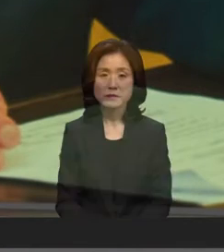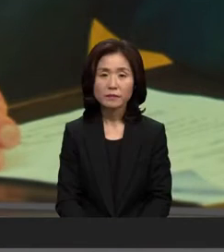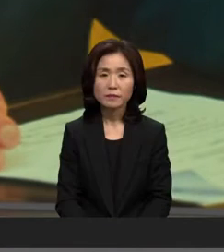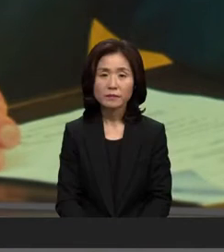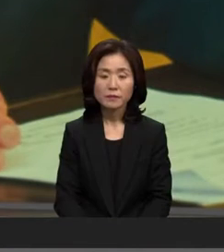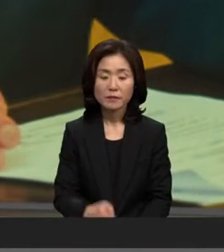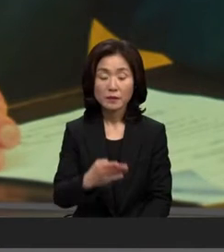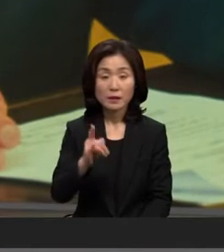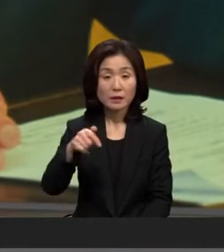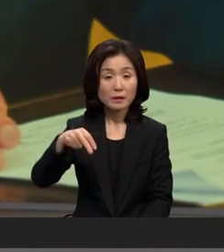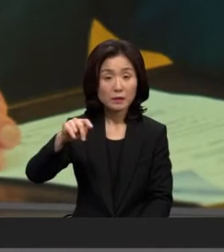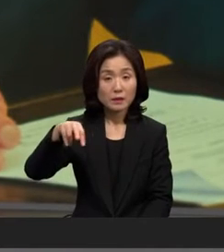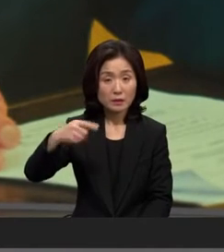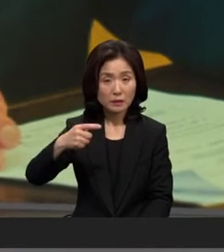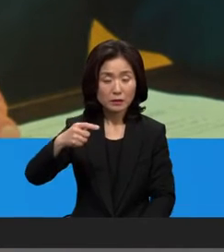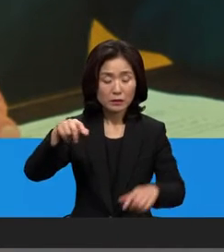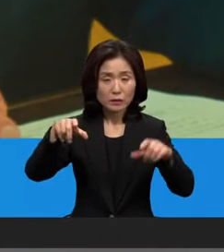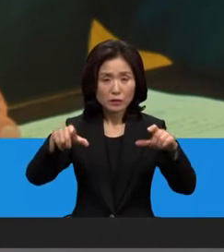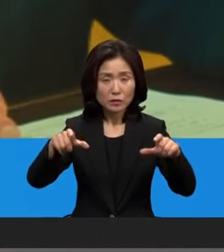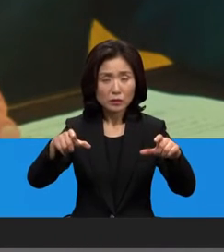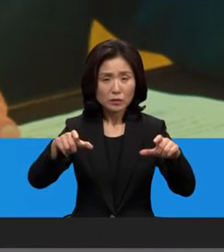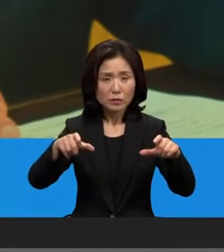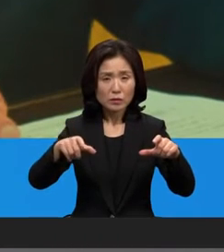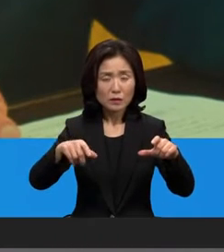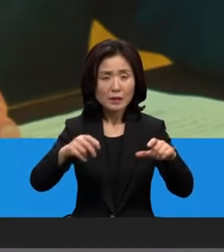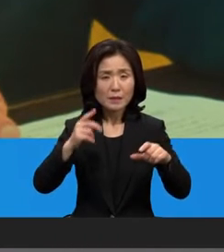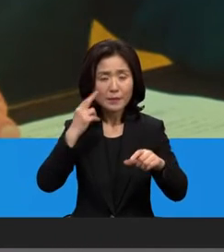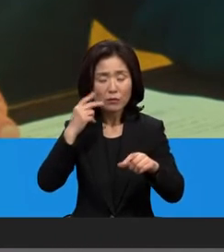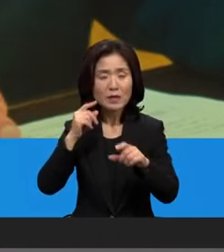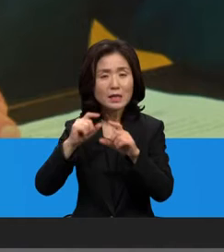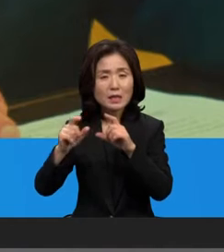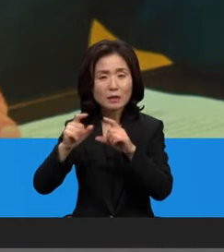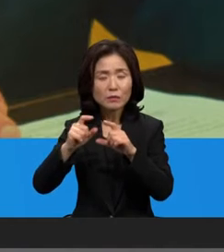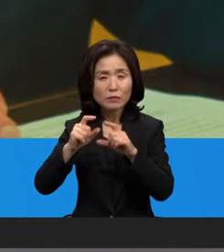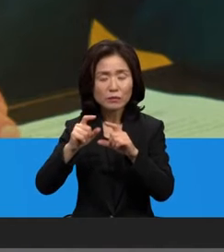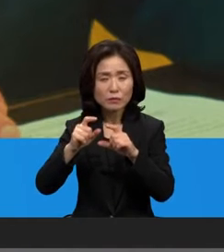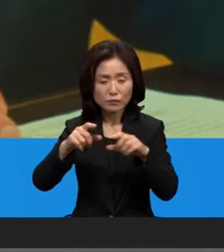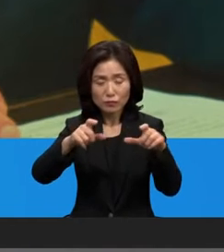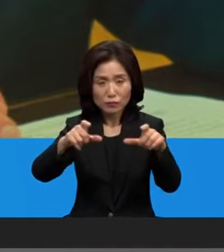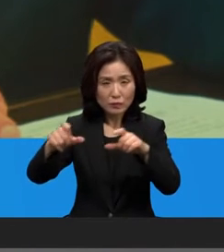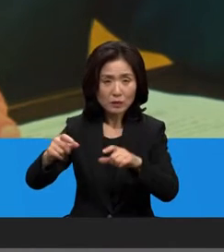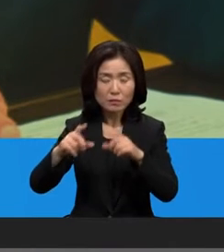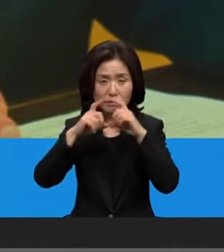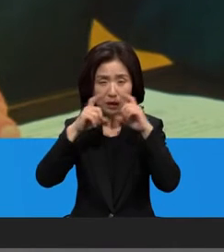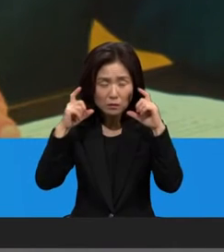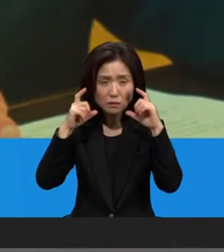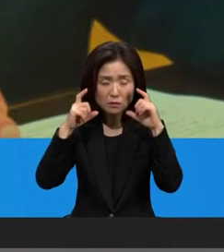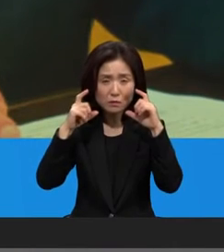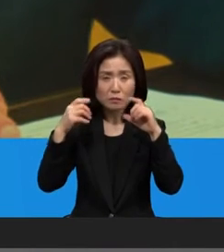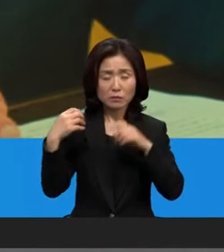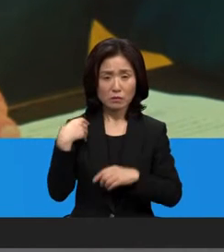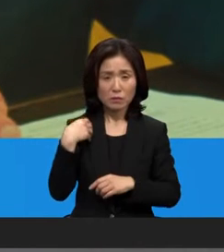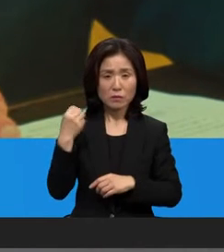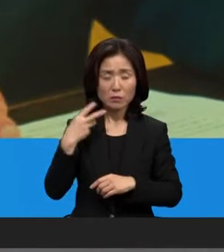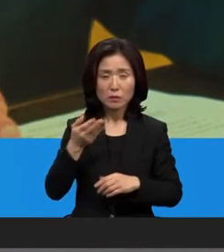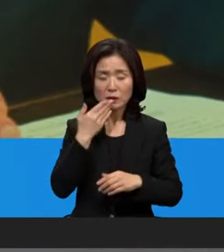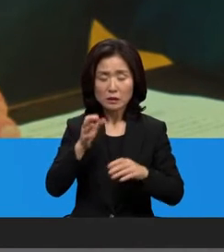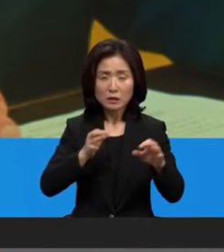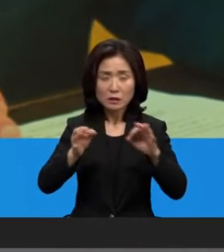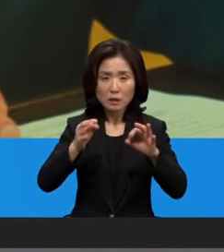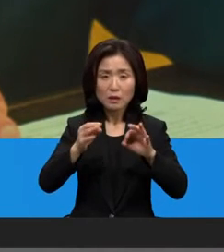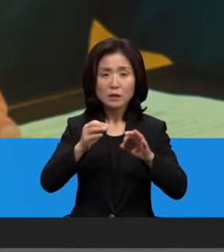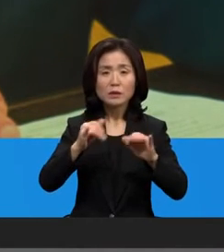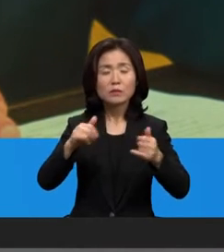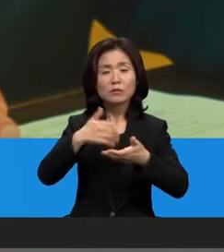내 텍사스주 등 미국 일부 주 정부가 마스크 착용 의무 와 식당 이용 제한 등의 규제를 완화 하겠다고